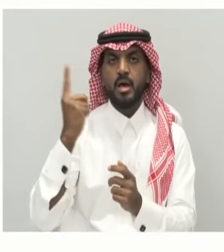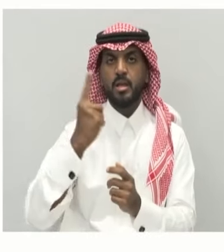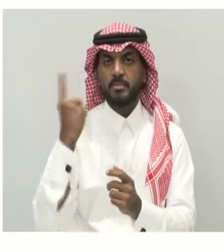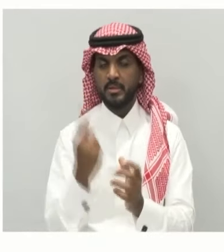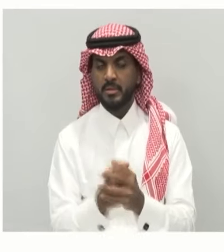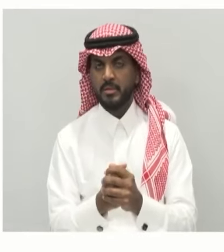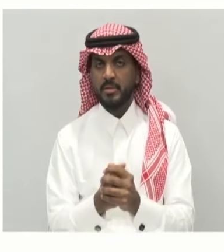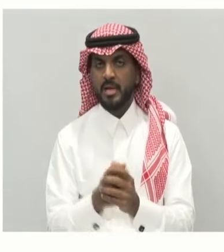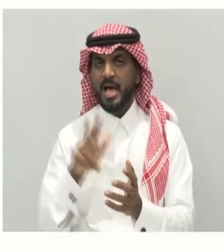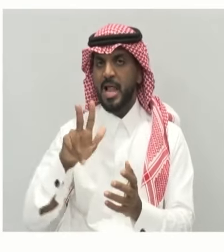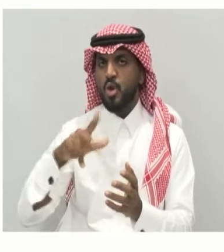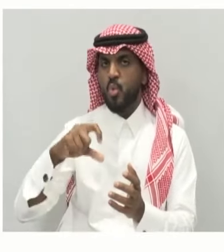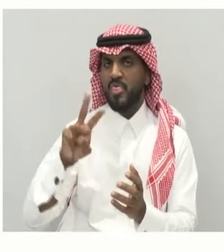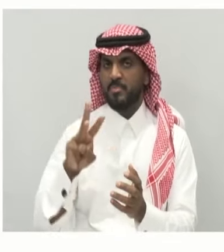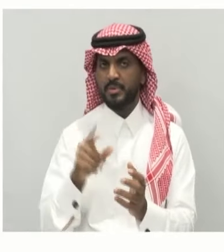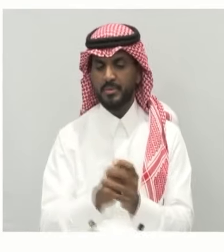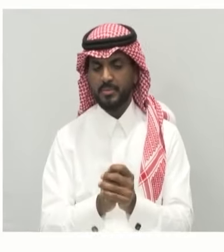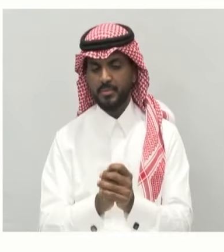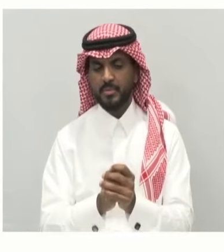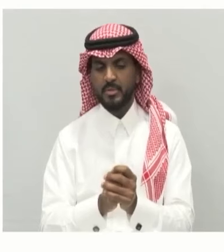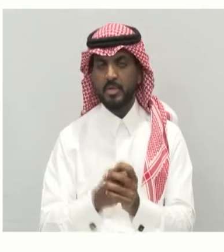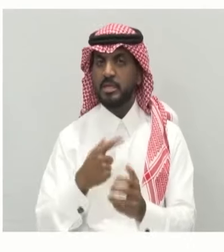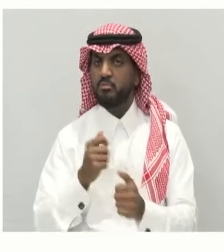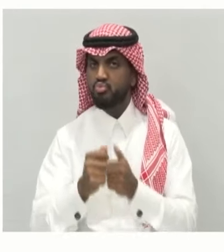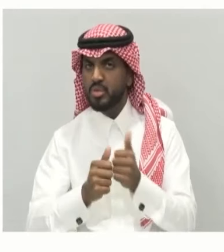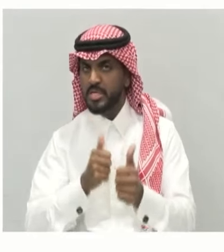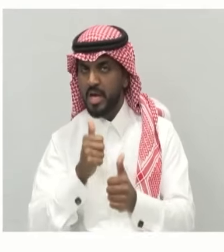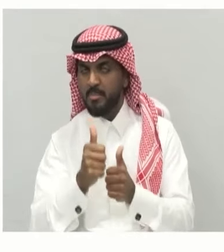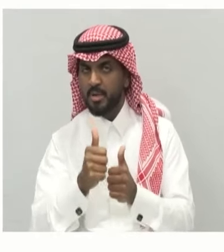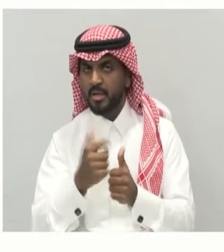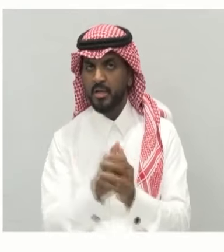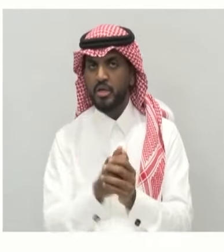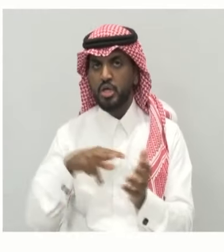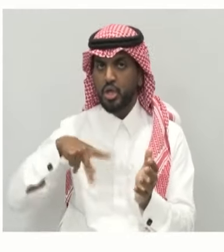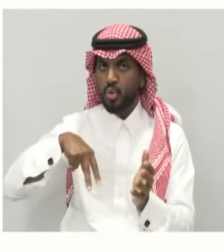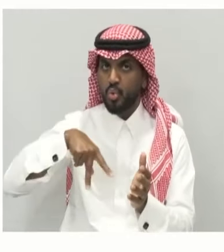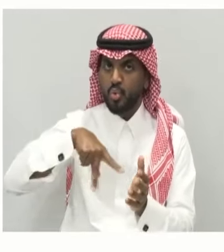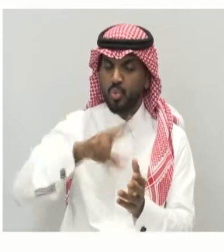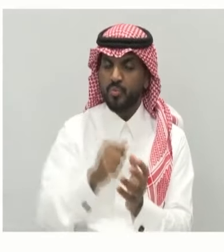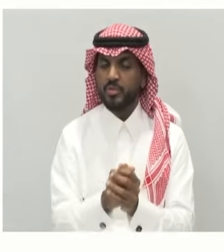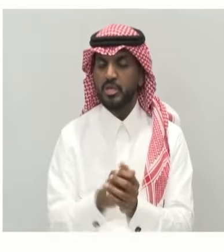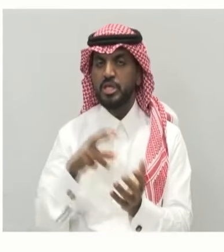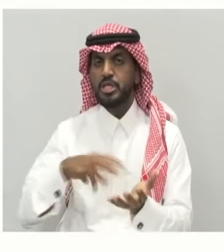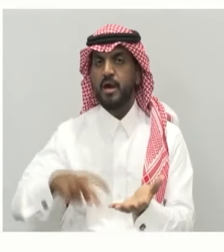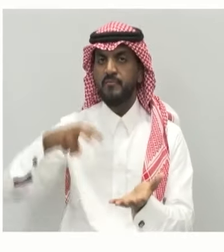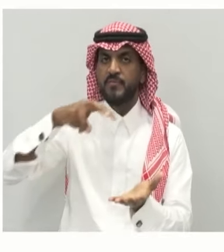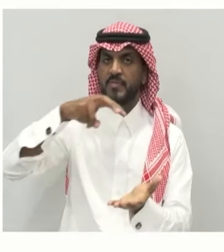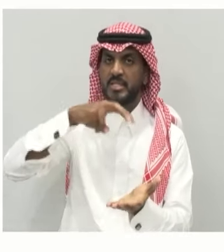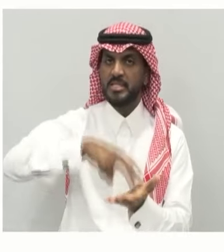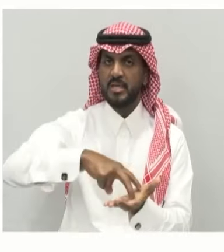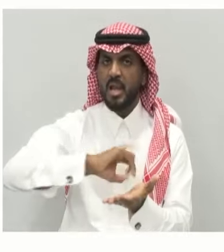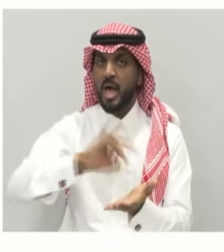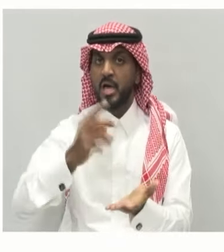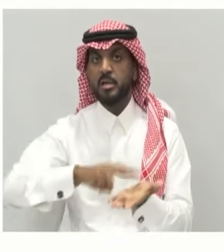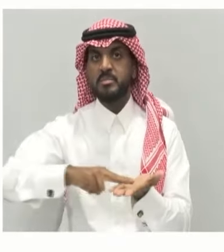الوثب يا ابطال انه ياتي المتسابق ويركض لمسافه ومن ثم يقفز دون ان